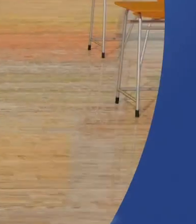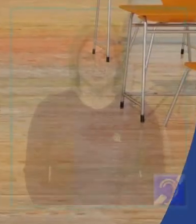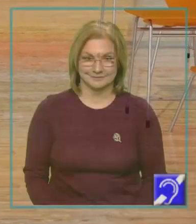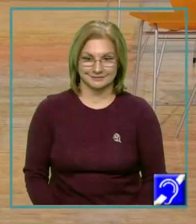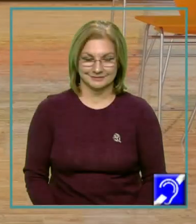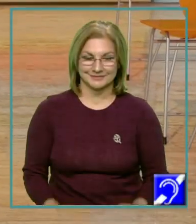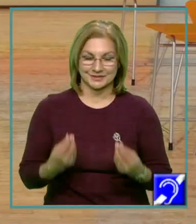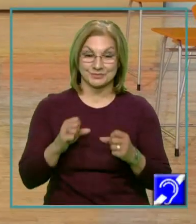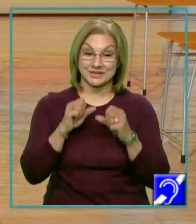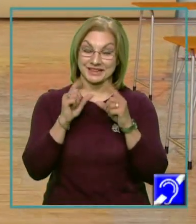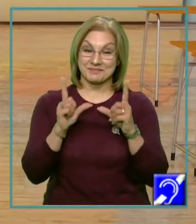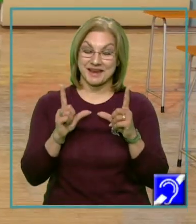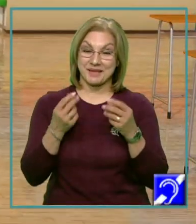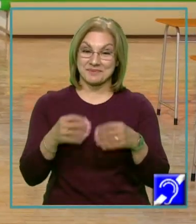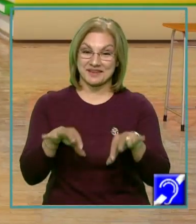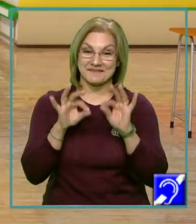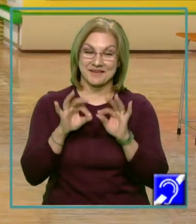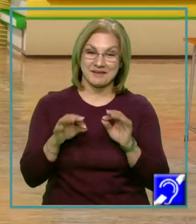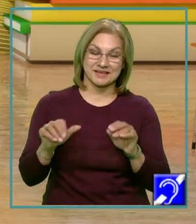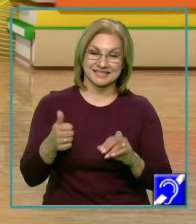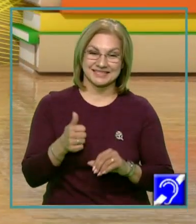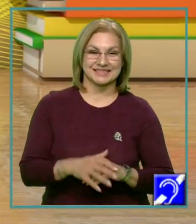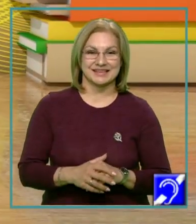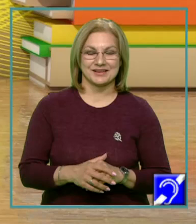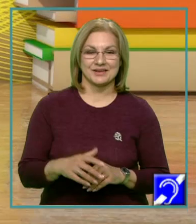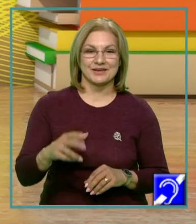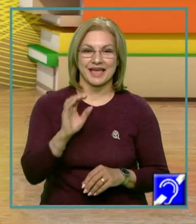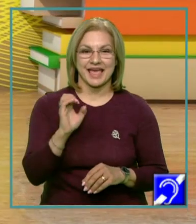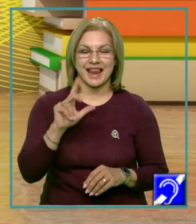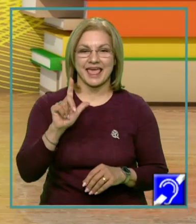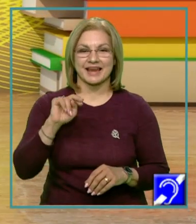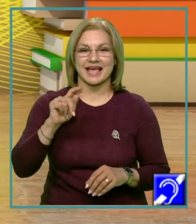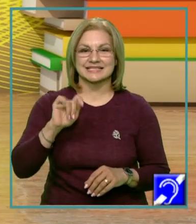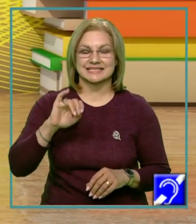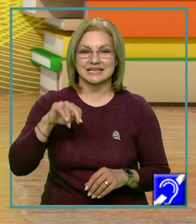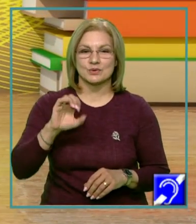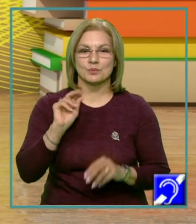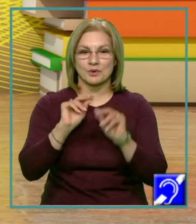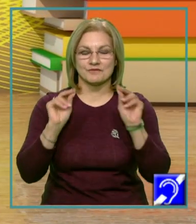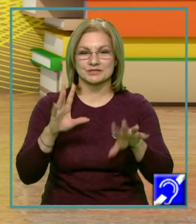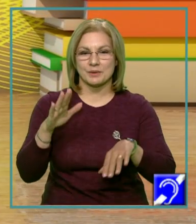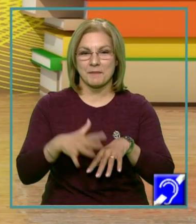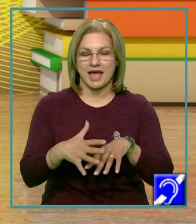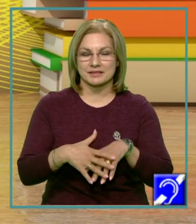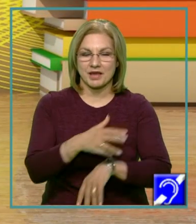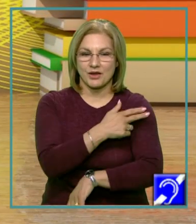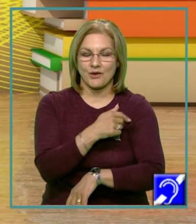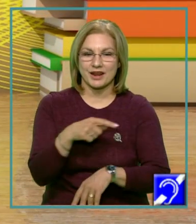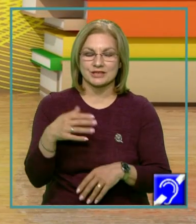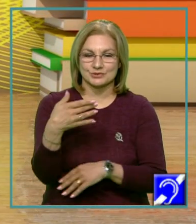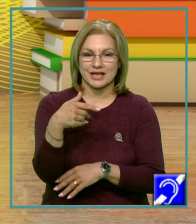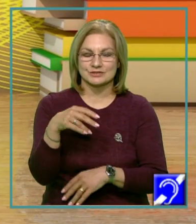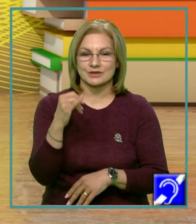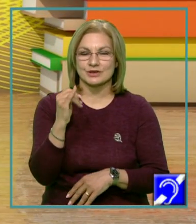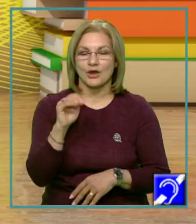pfu de dimineata bine vom regăsit sunt Elena țin cu profesor de matematică la Colegiul National Ion